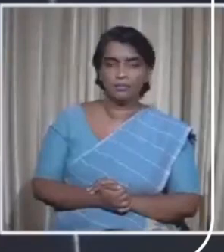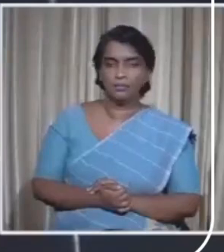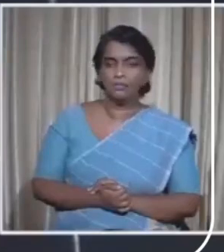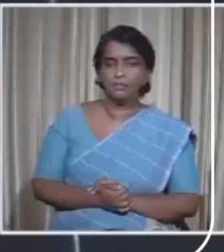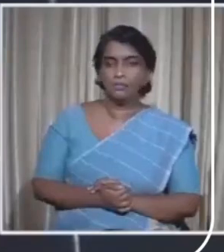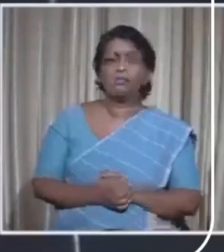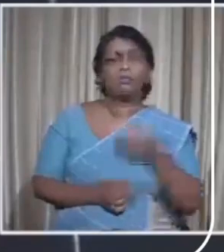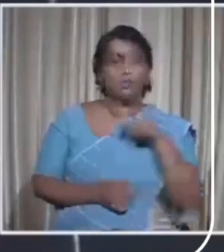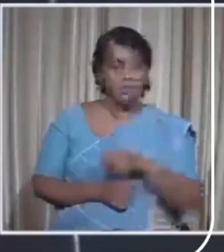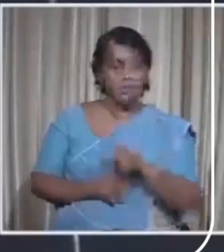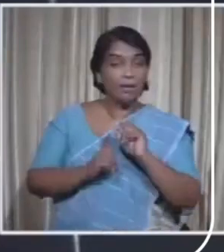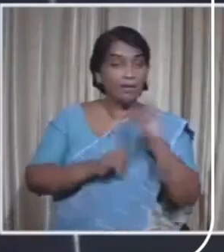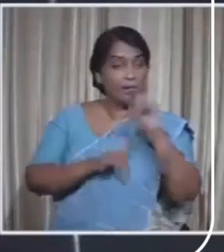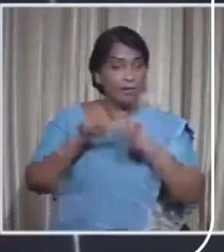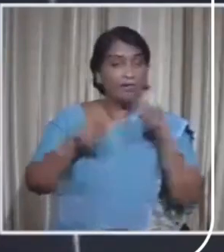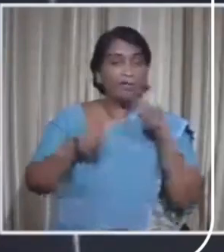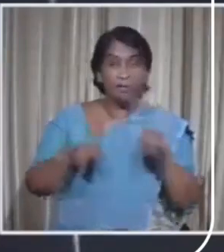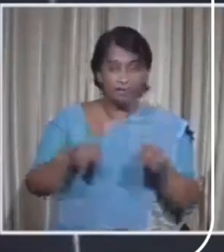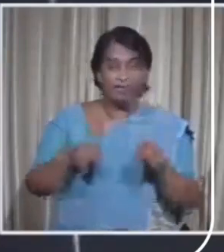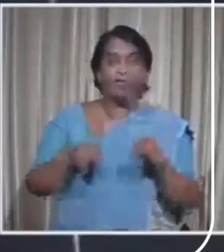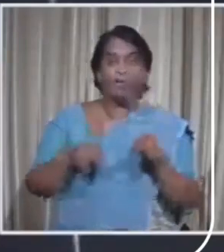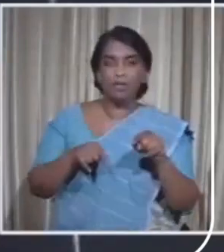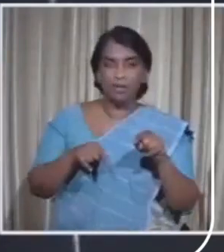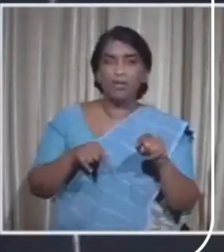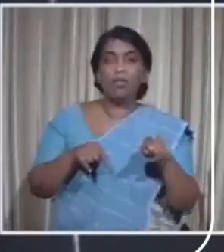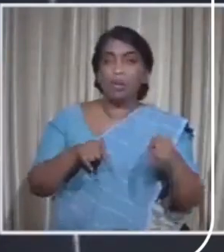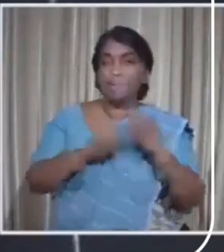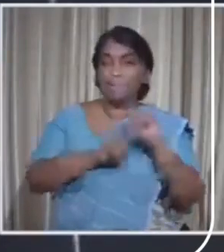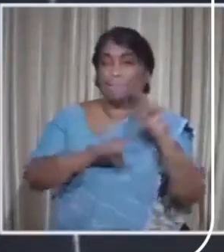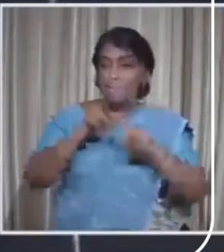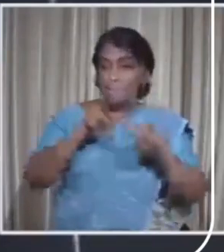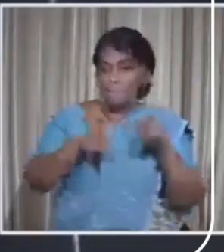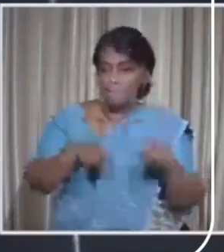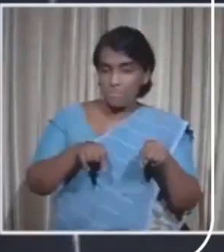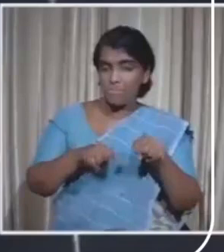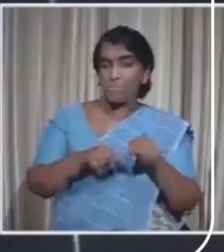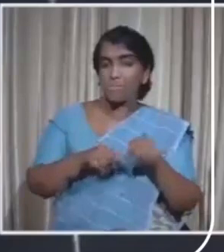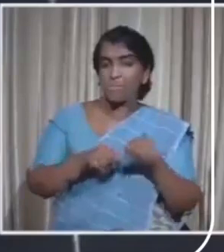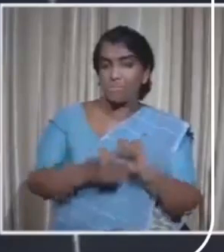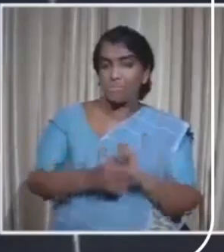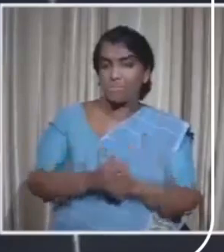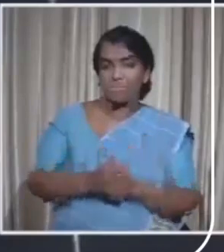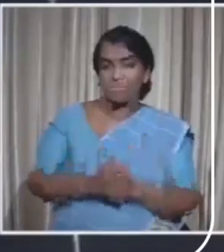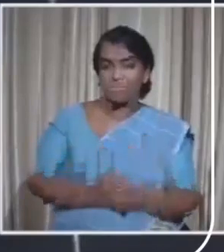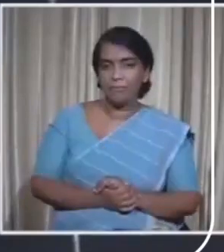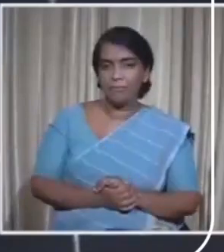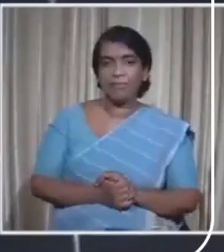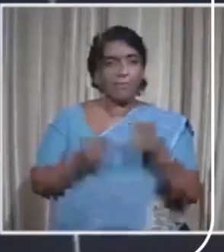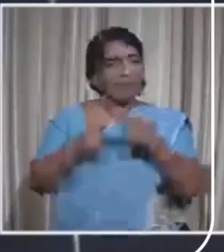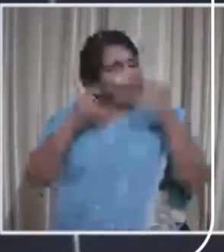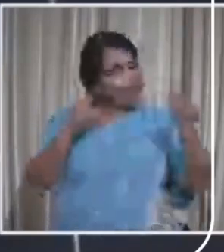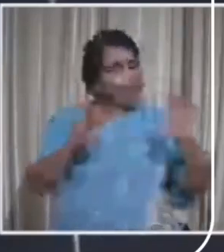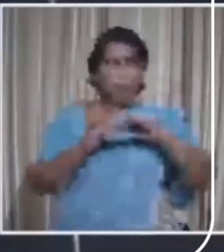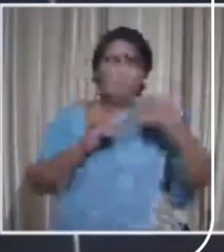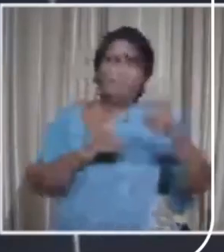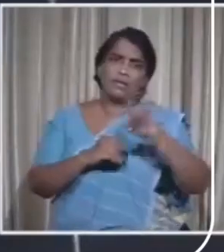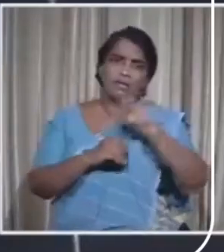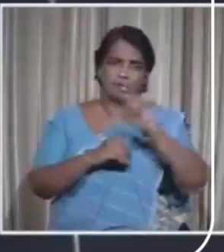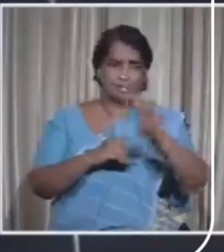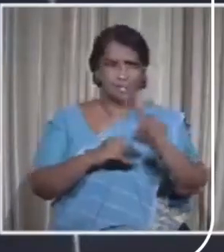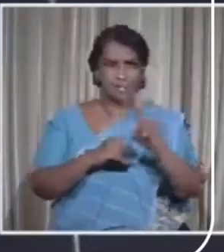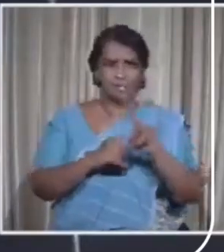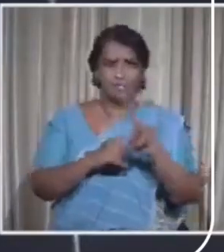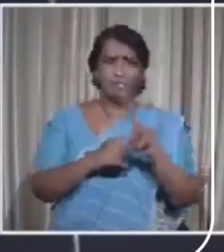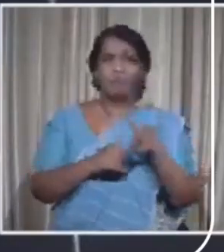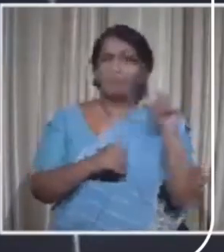මේ සභාවට මේ සභාවට කරන්නේ සභා අදහස් දෙන්න විරුද්ධ නම් පස්සේ කතා කරන්න.